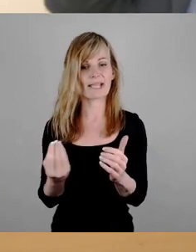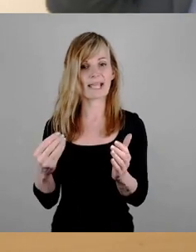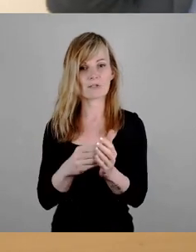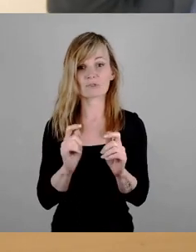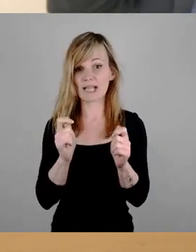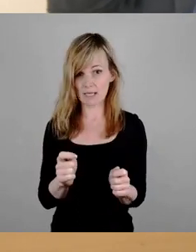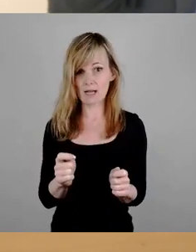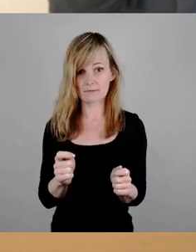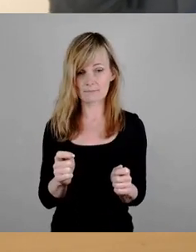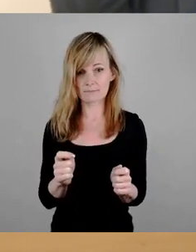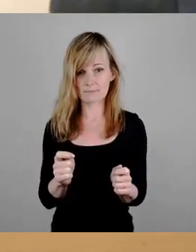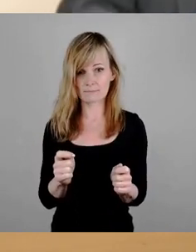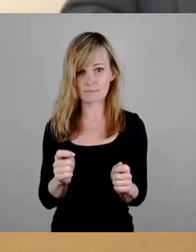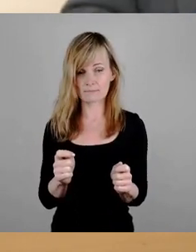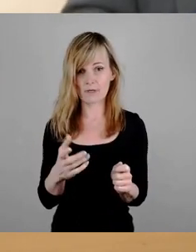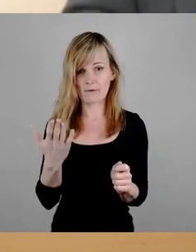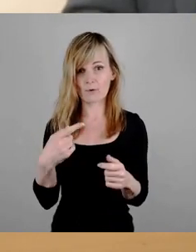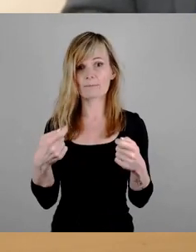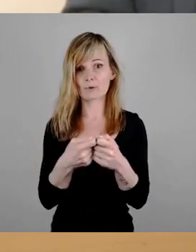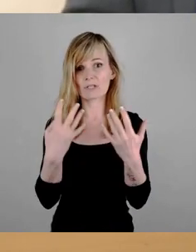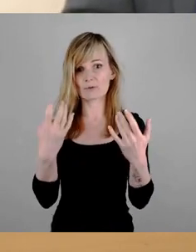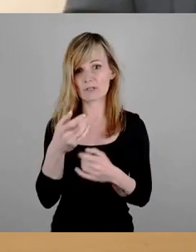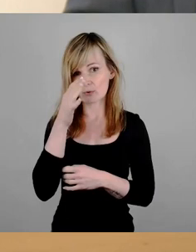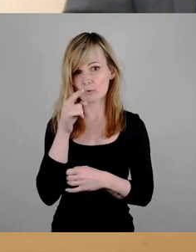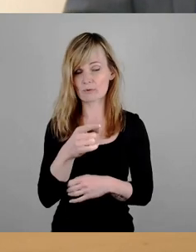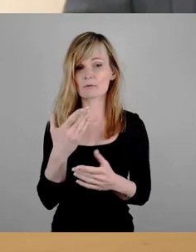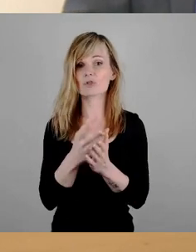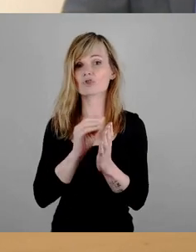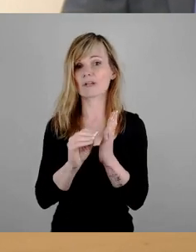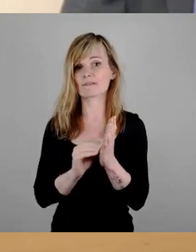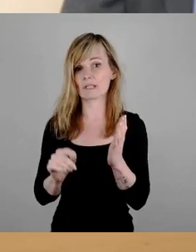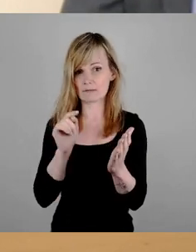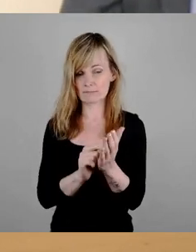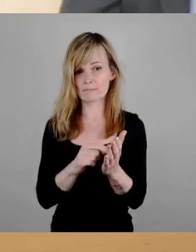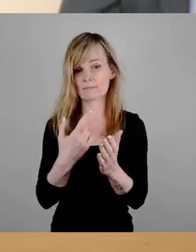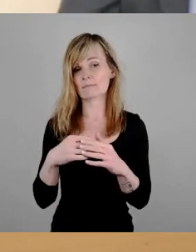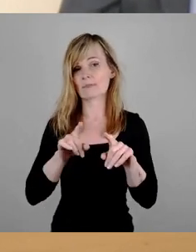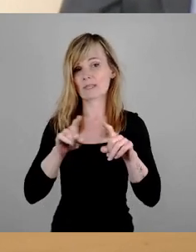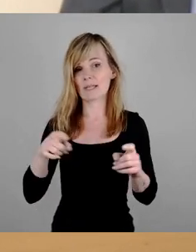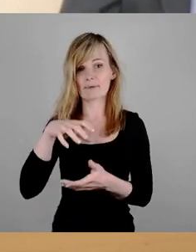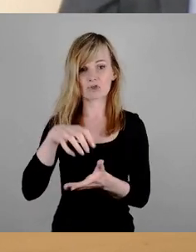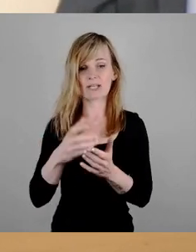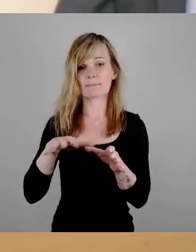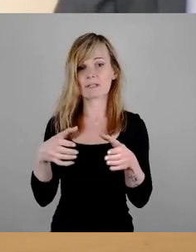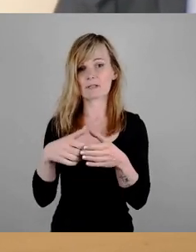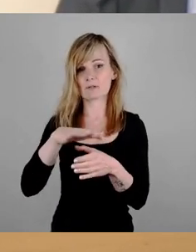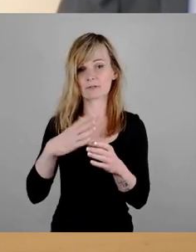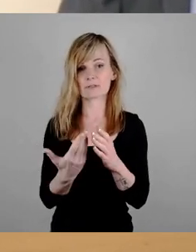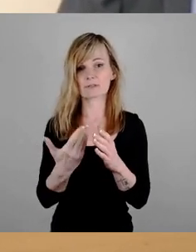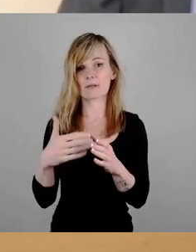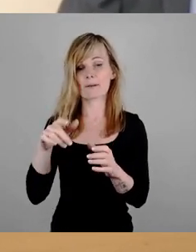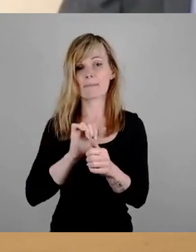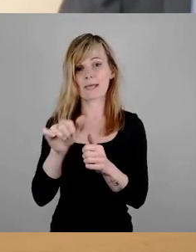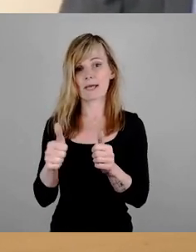Ergänzungsantrag von Bündnis 90 Die Grünen, den haben Sie auch schriftlich vorliegen, unter dem Thema Stadtbezirksbeirat Neustadt die